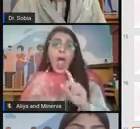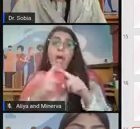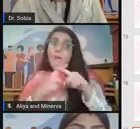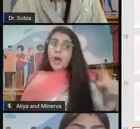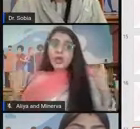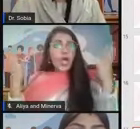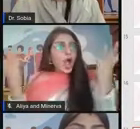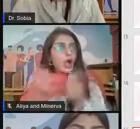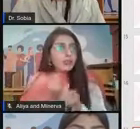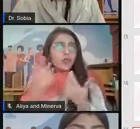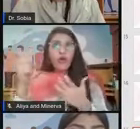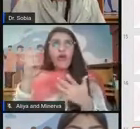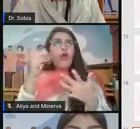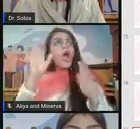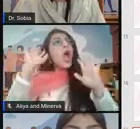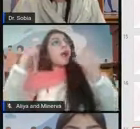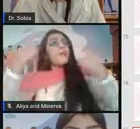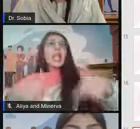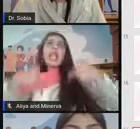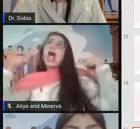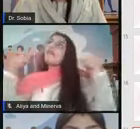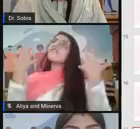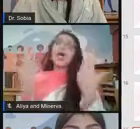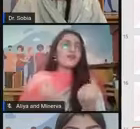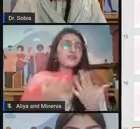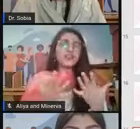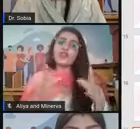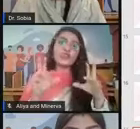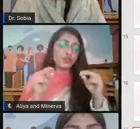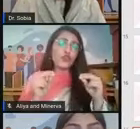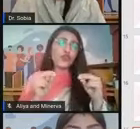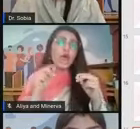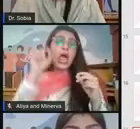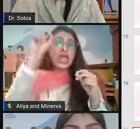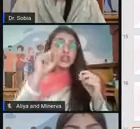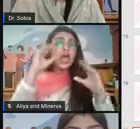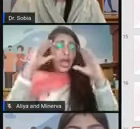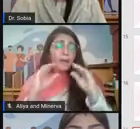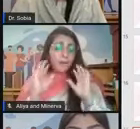है कि दे कैन नेवर गेट अफेक्टेड फ्रॉम दिस. चांस इज लेस बट चांस इज देयर.